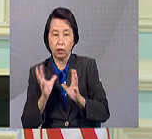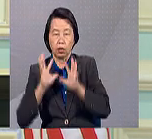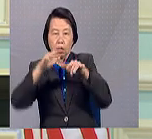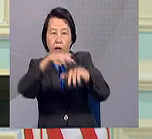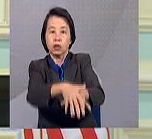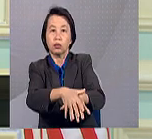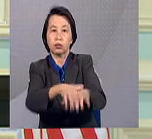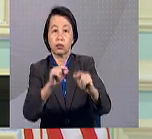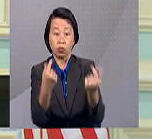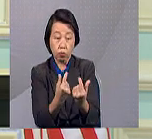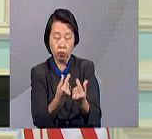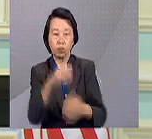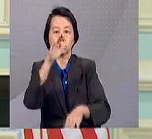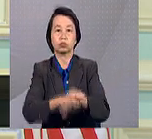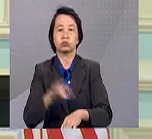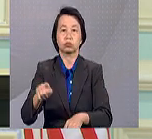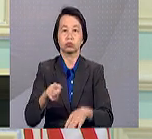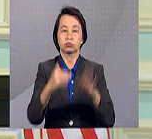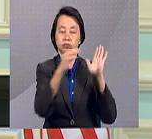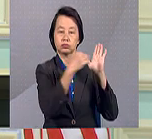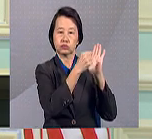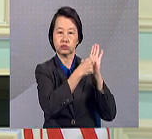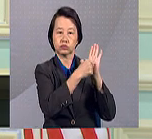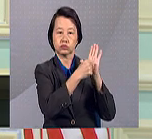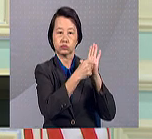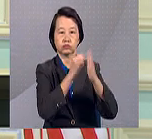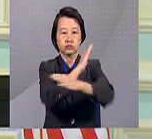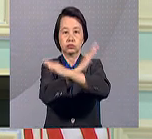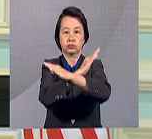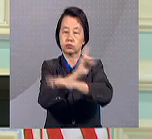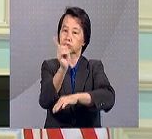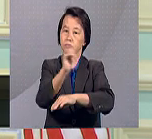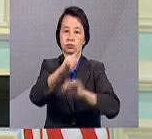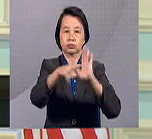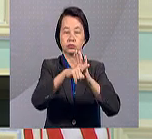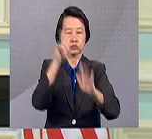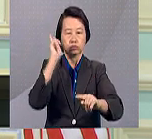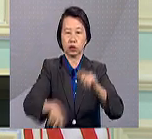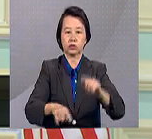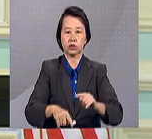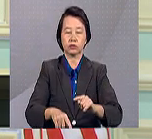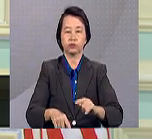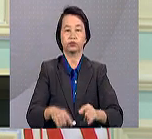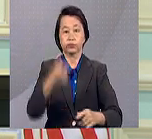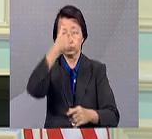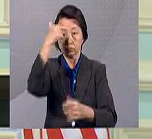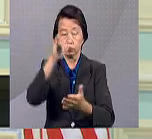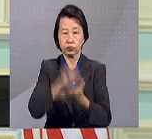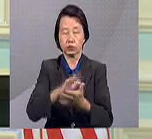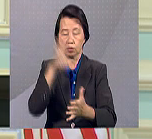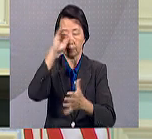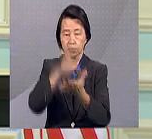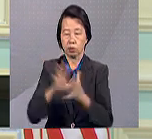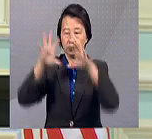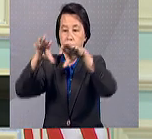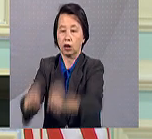perkumpulan terletak di bawah senarai terlarang ataupun negative list. Jadi sebab itulah saya percaya tangkapan